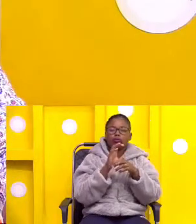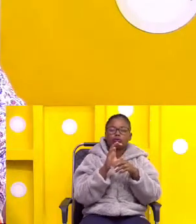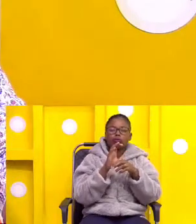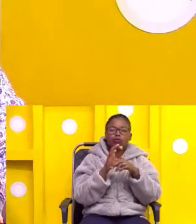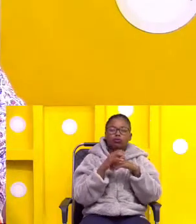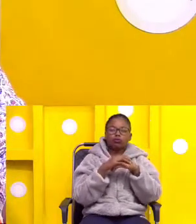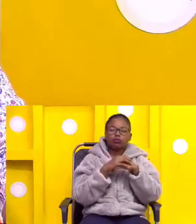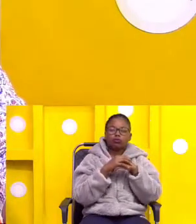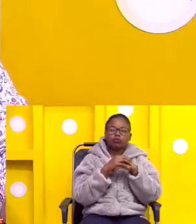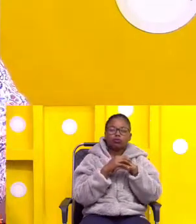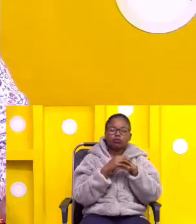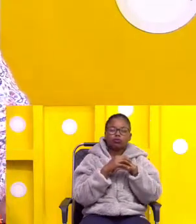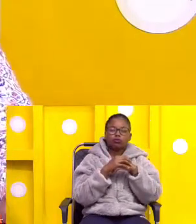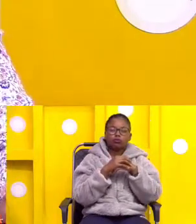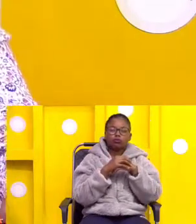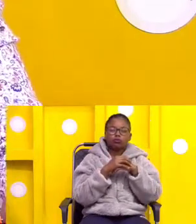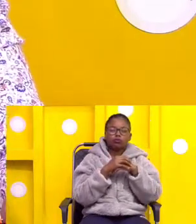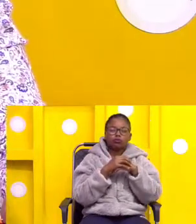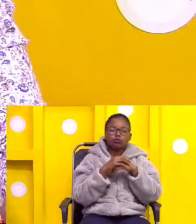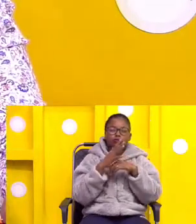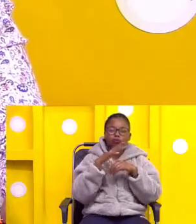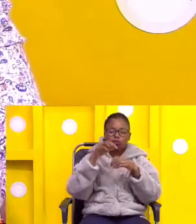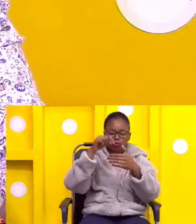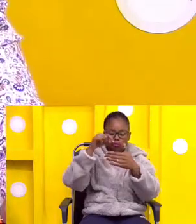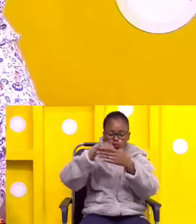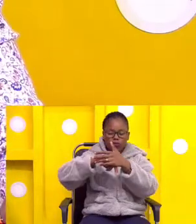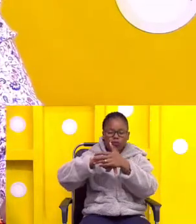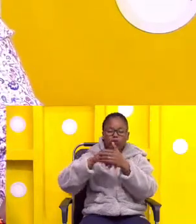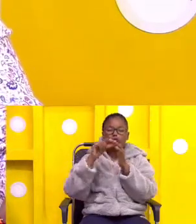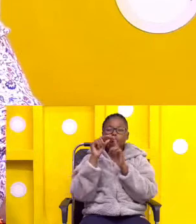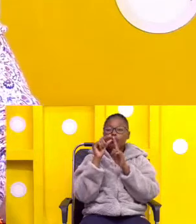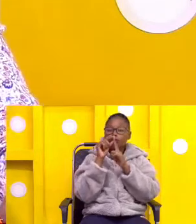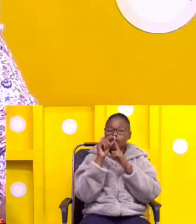sana tondu ni kwahandirwo ciugo